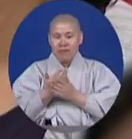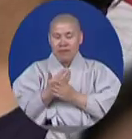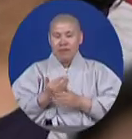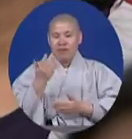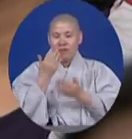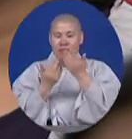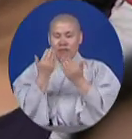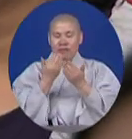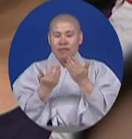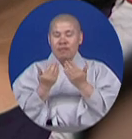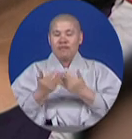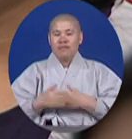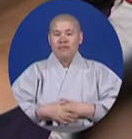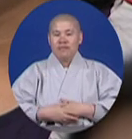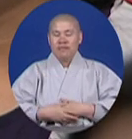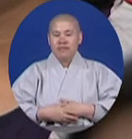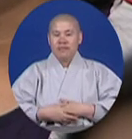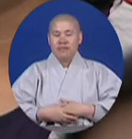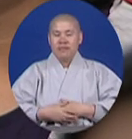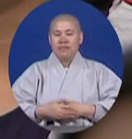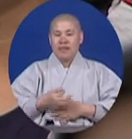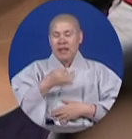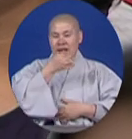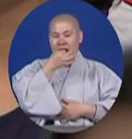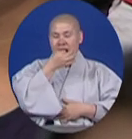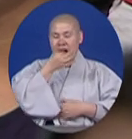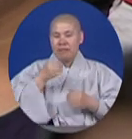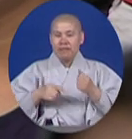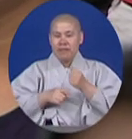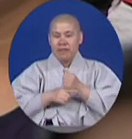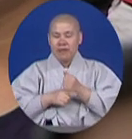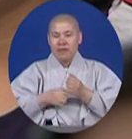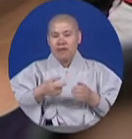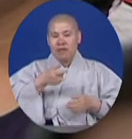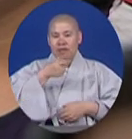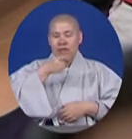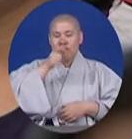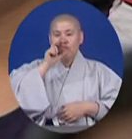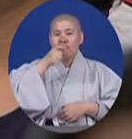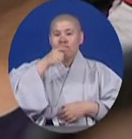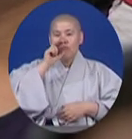불이에요. 그 탐이라는 거는 물입니다, 물.